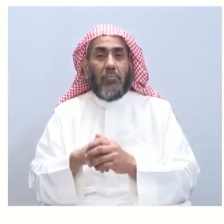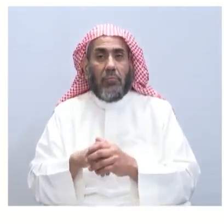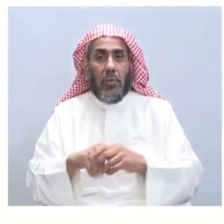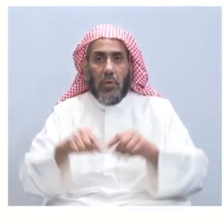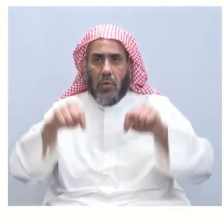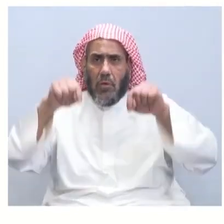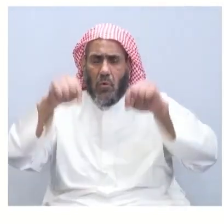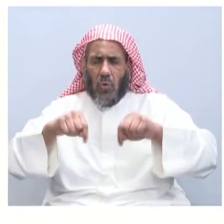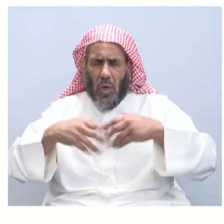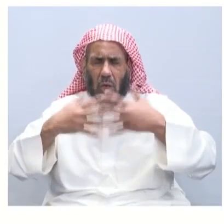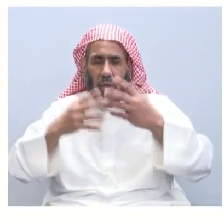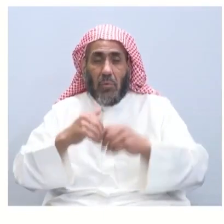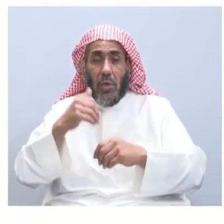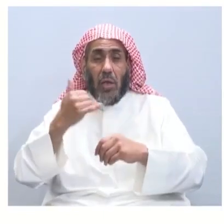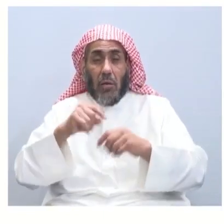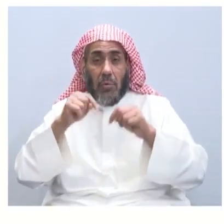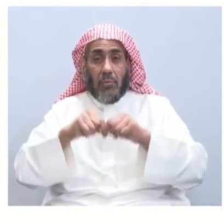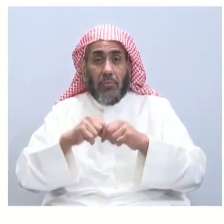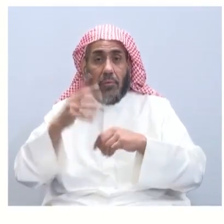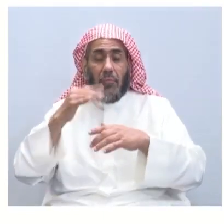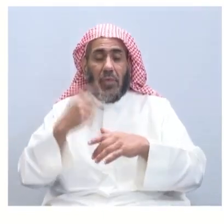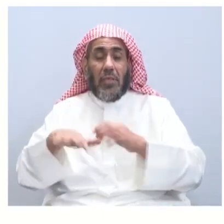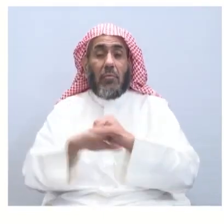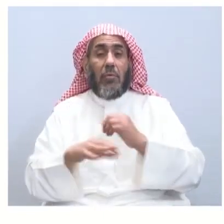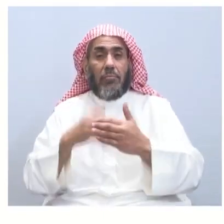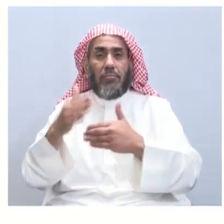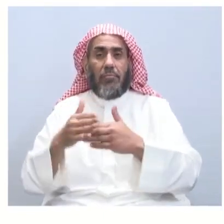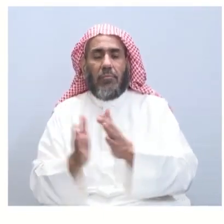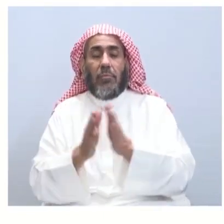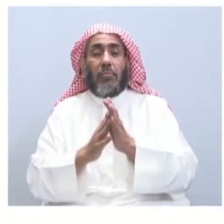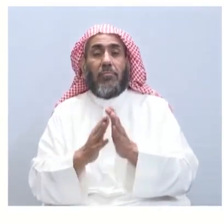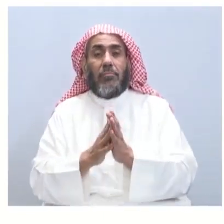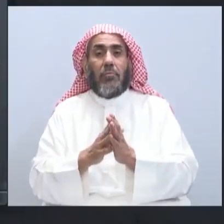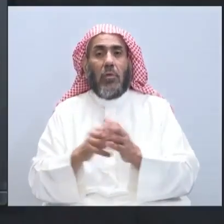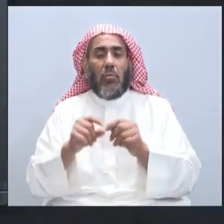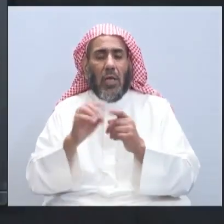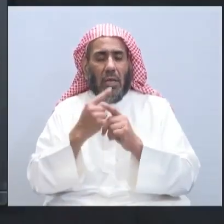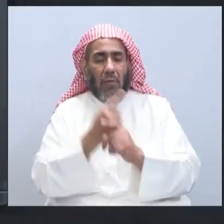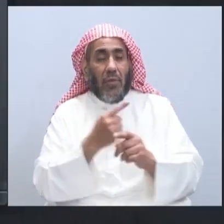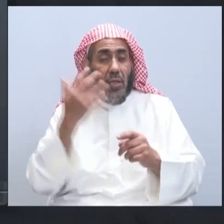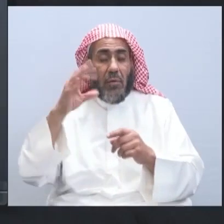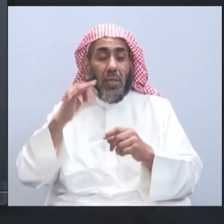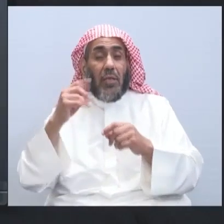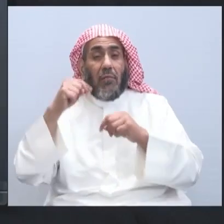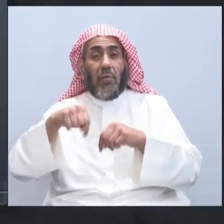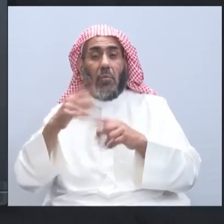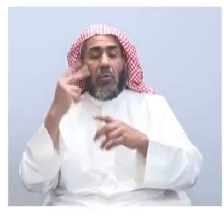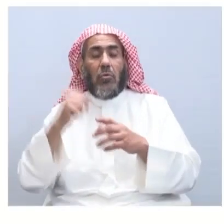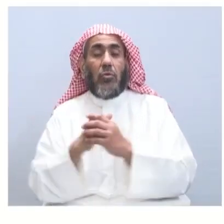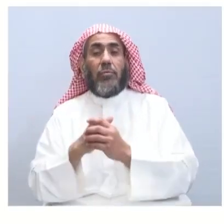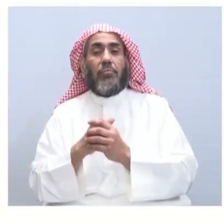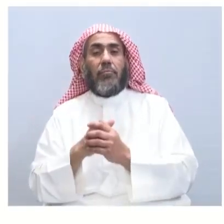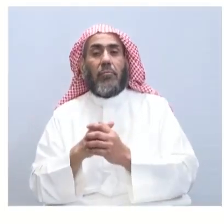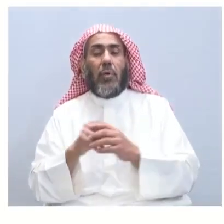الان الادب العربي في في الجزيره في الوطن العربي ثم يعني نفرد الادب حديث في المملكه العربيه